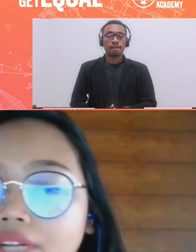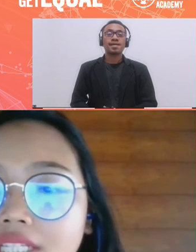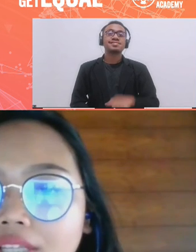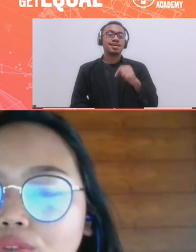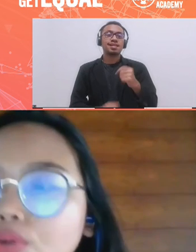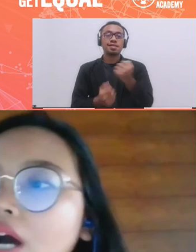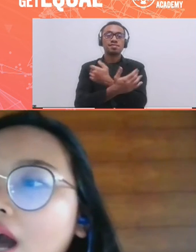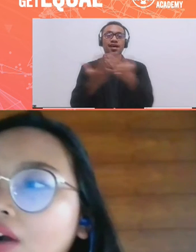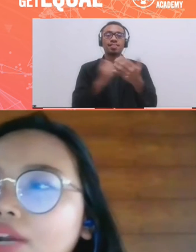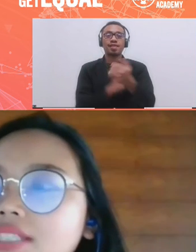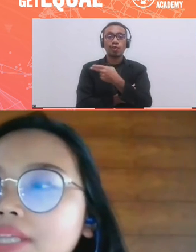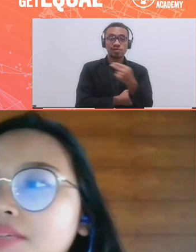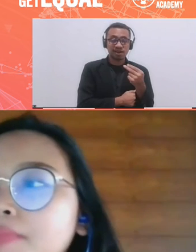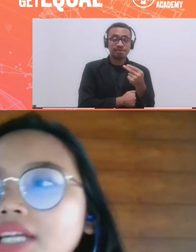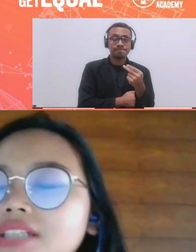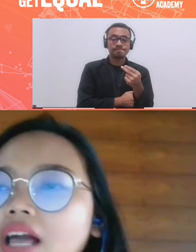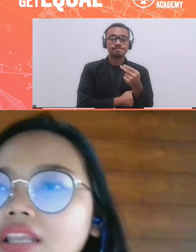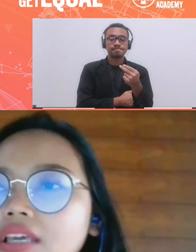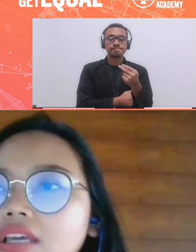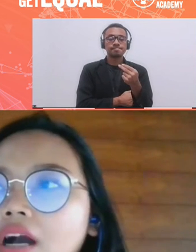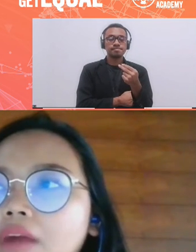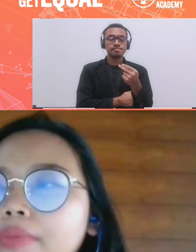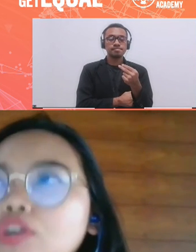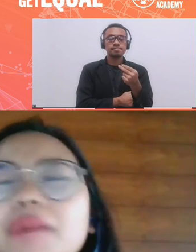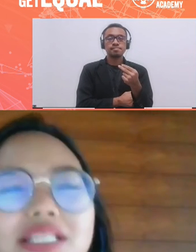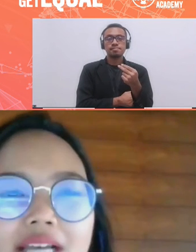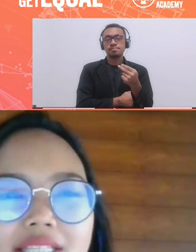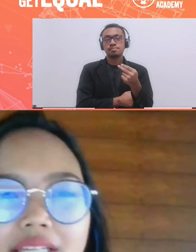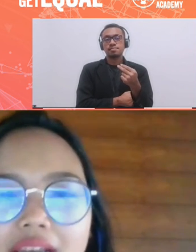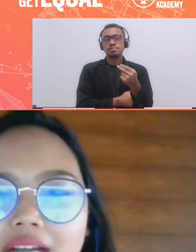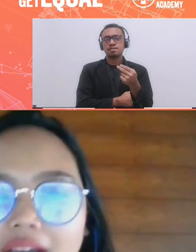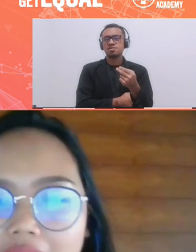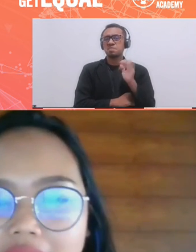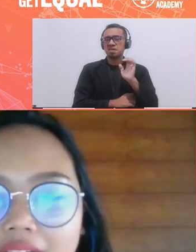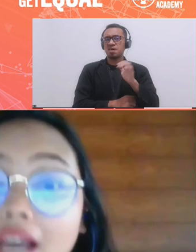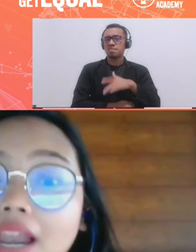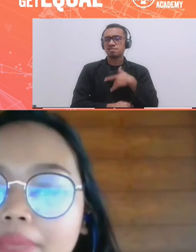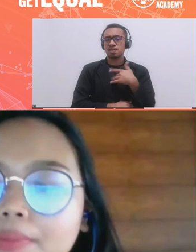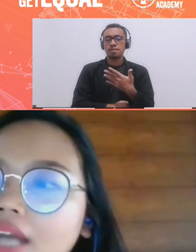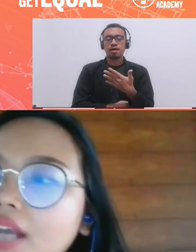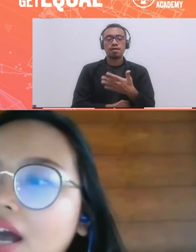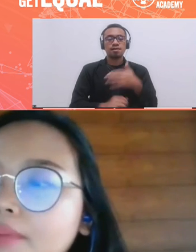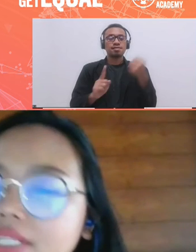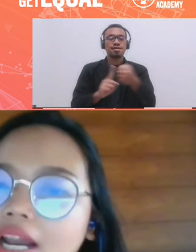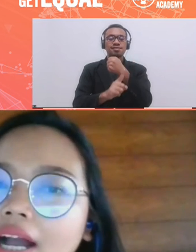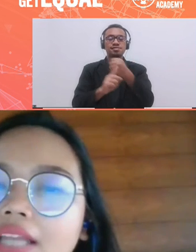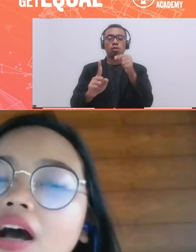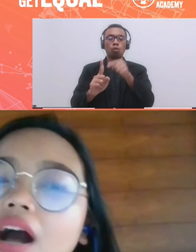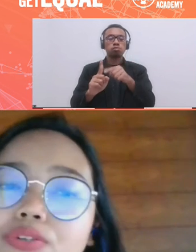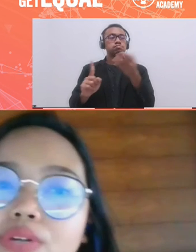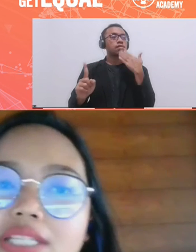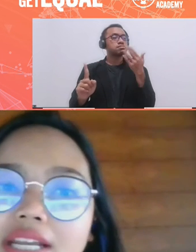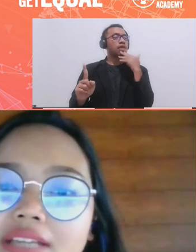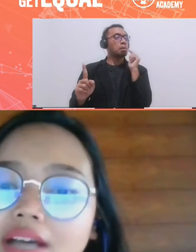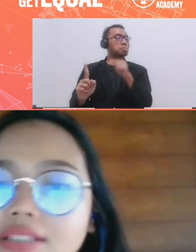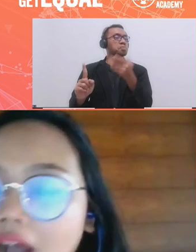masyarakat Indonesia itu, aku rasa masih banyak sekali normalisasi dari kekerasan yang dialami. Bahkan nggak hanya masyarakat,